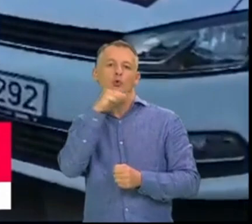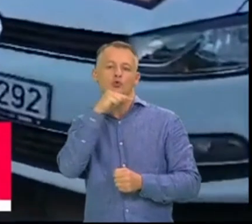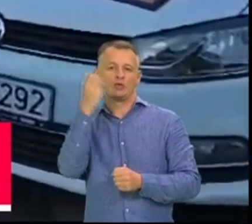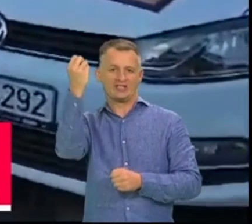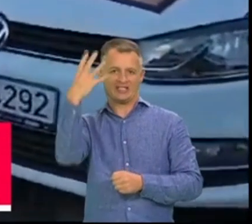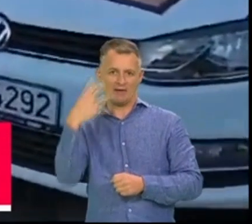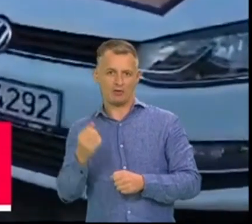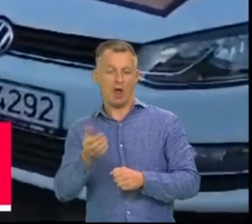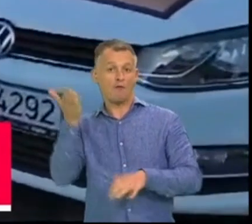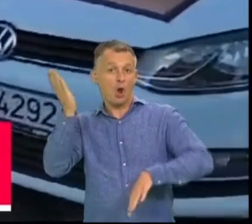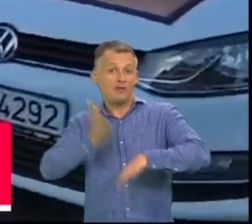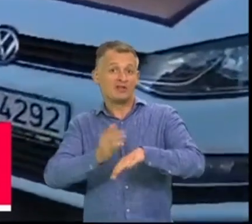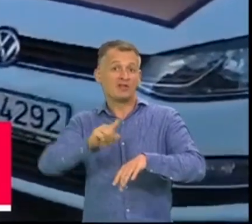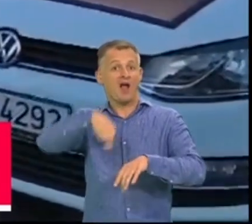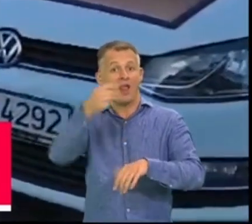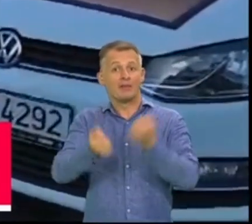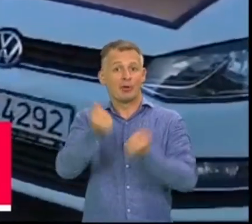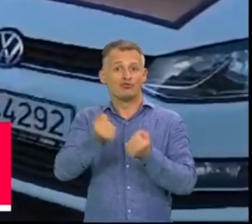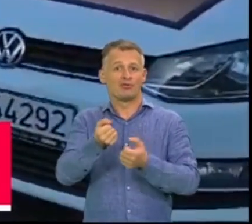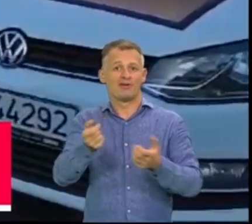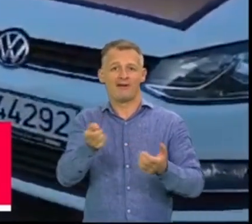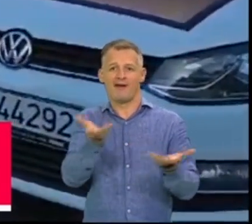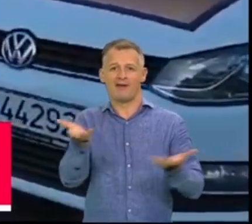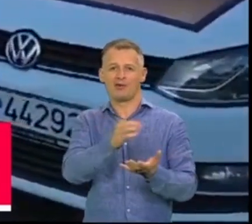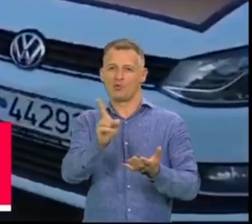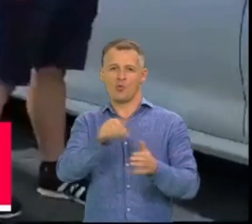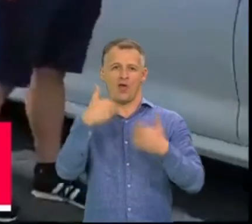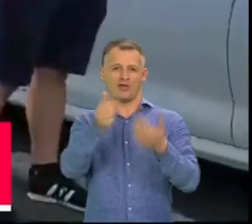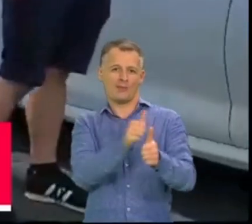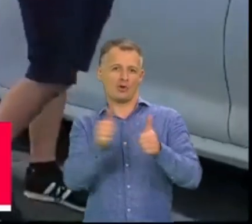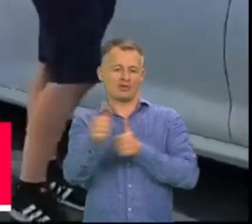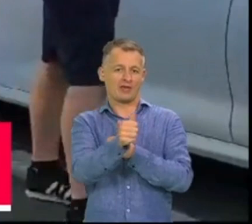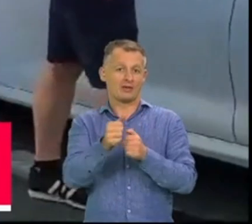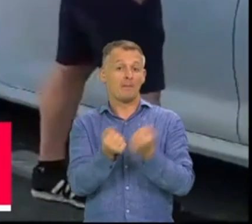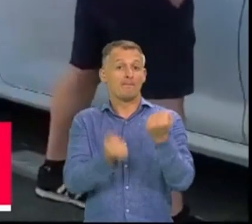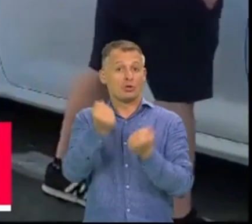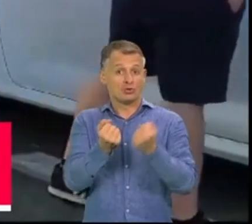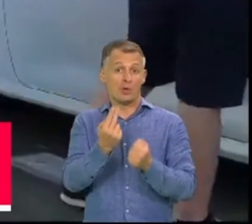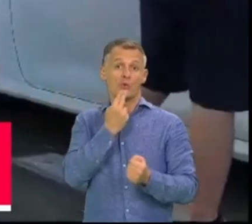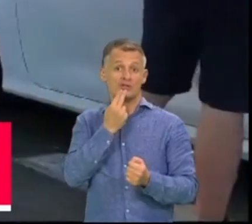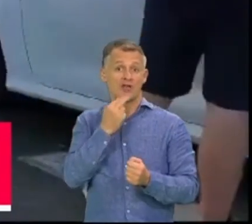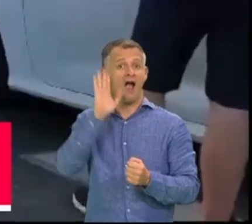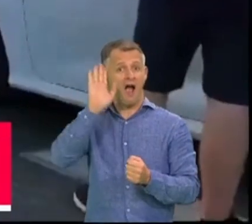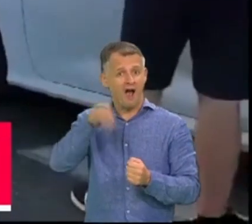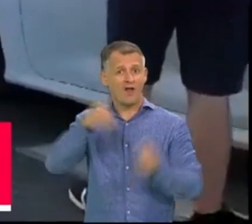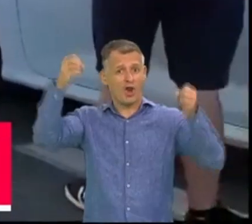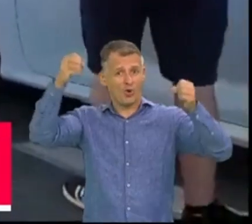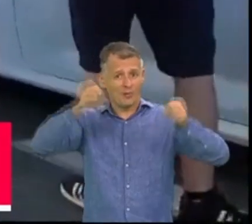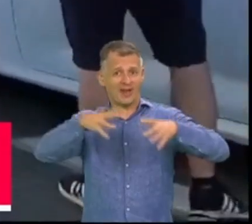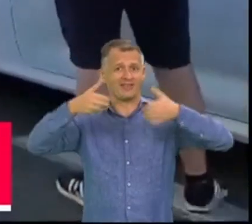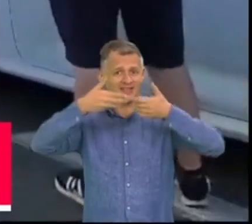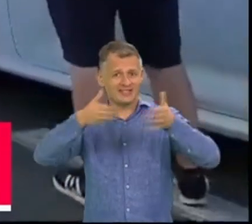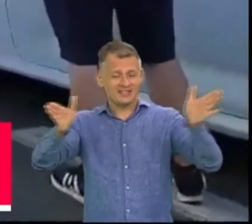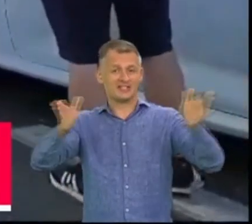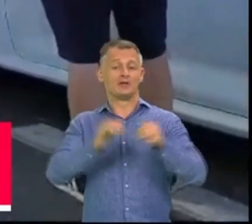semaforului. Au fost loviți imediat de un alt autoturist care nu a acordat prioritate de trecere, deși mașina oamenilor legii avea semnalele